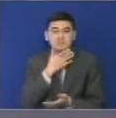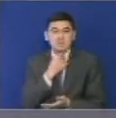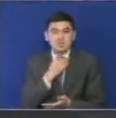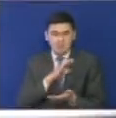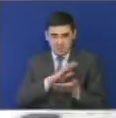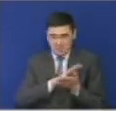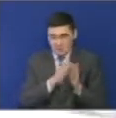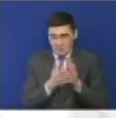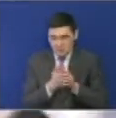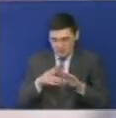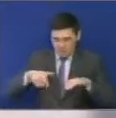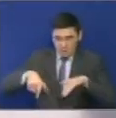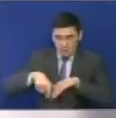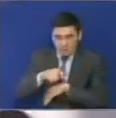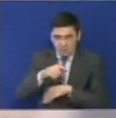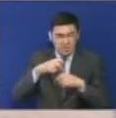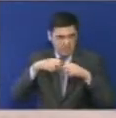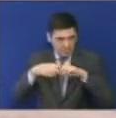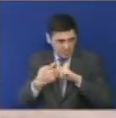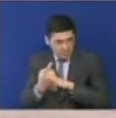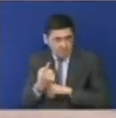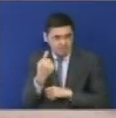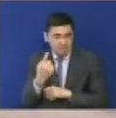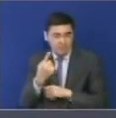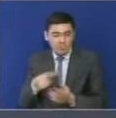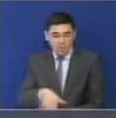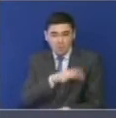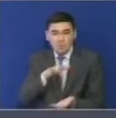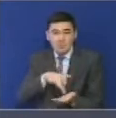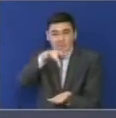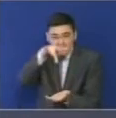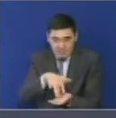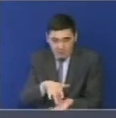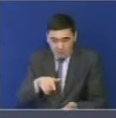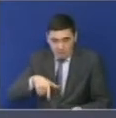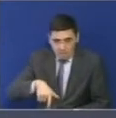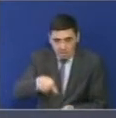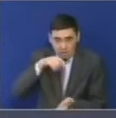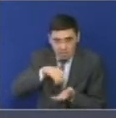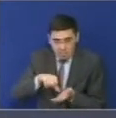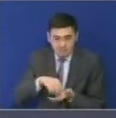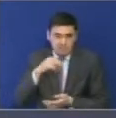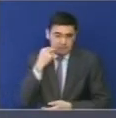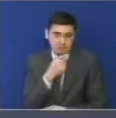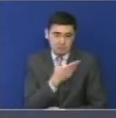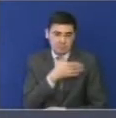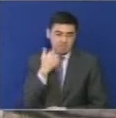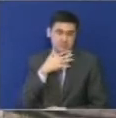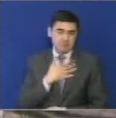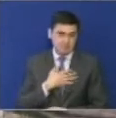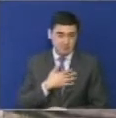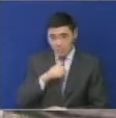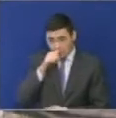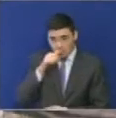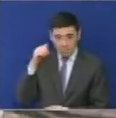өзекті мәселелердің қатарында. Қала шетіндегі жолдардан бөлек орталық көшелердің жолдарының жағдайы сын көтермейді. Атап өтерлігі, өткен жылдан аталмыш